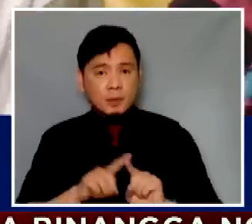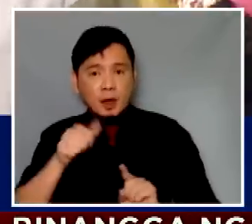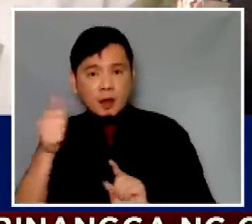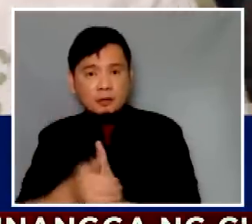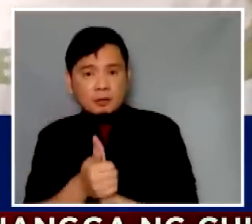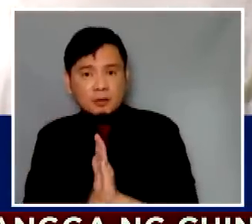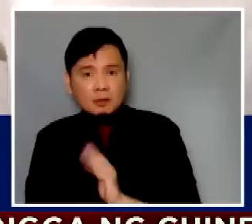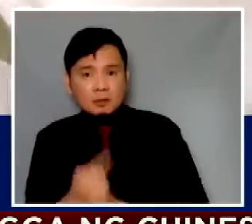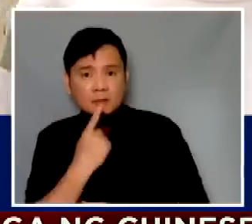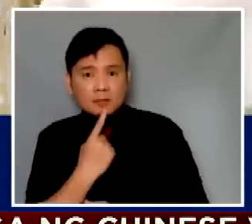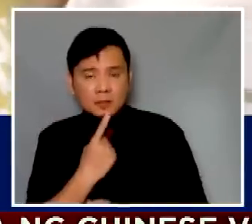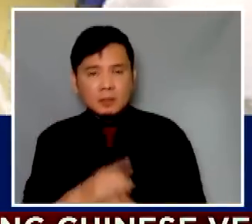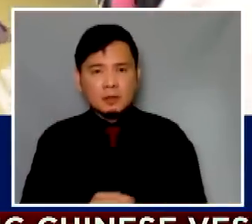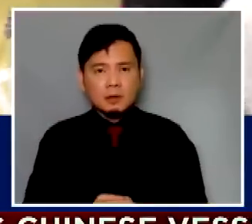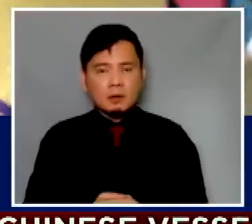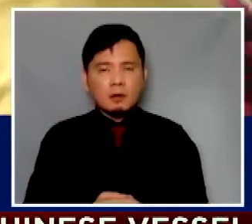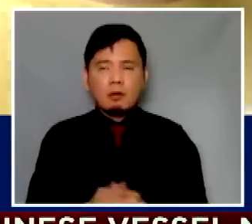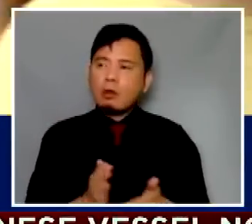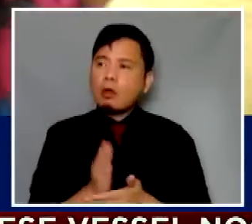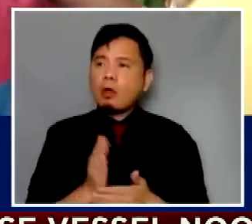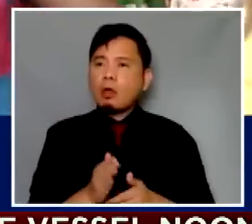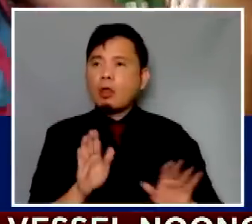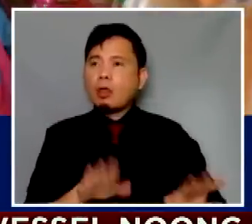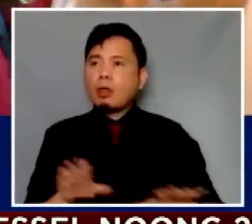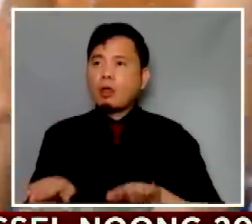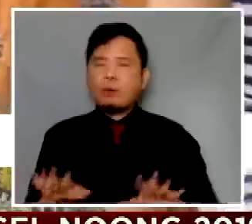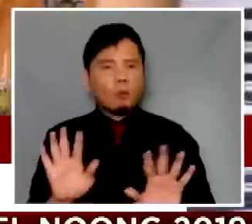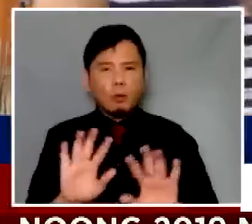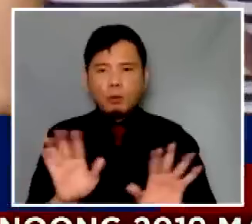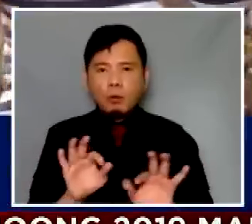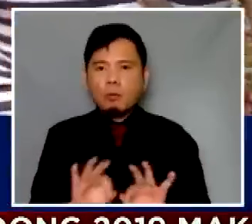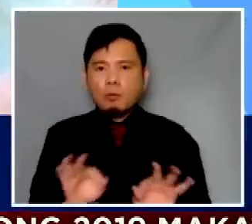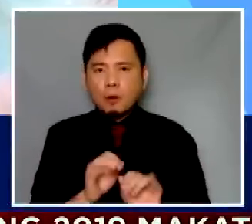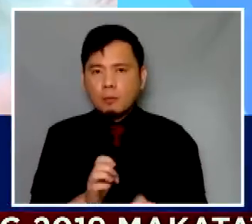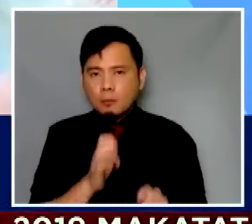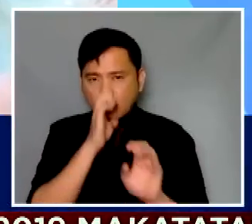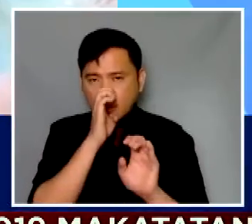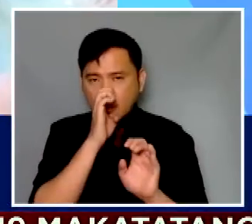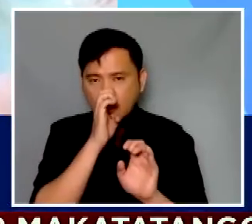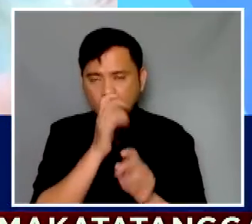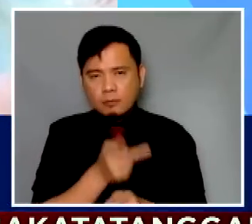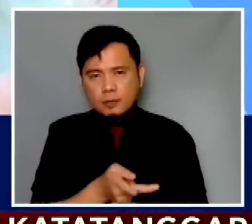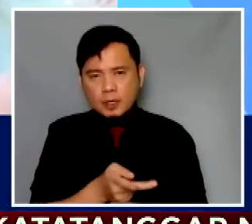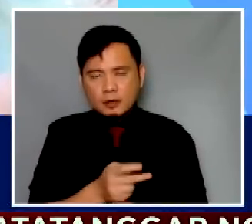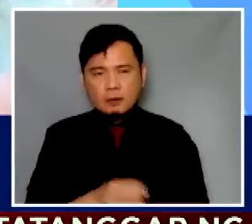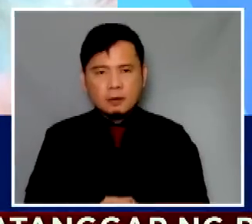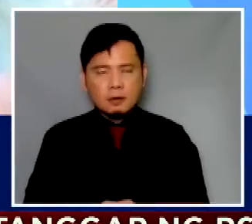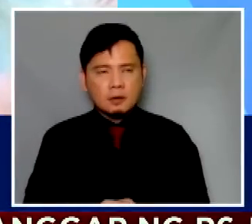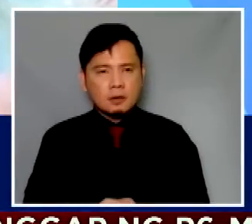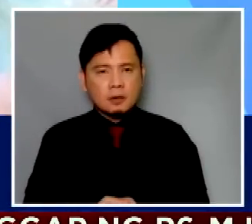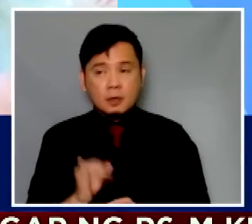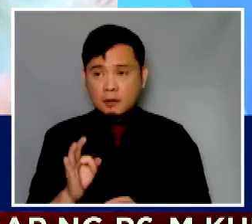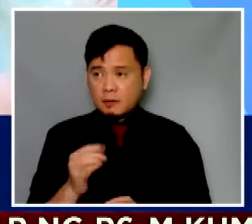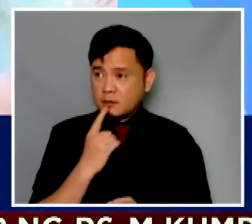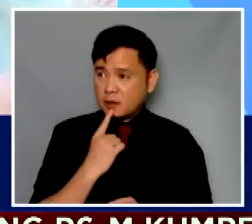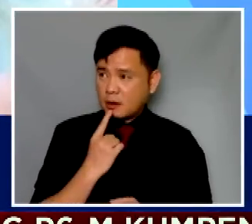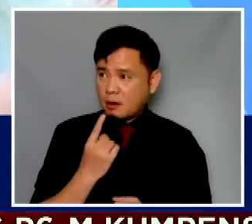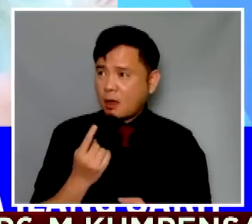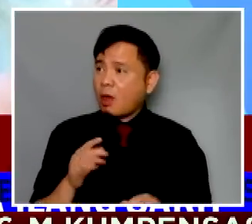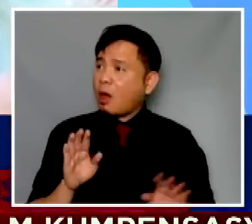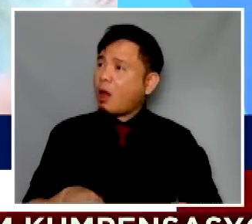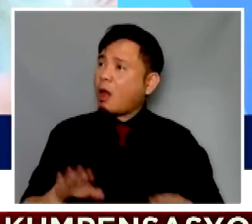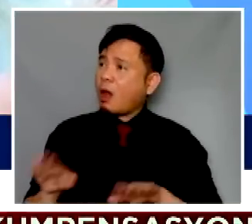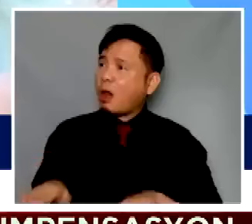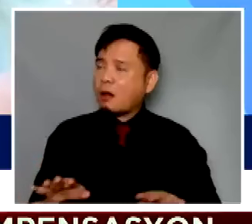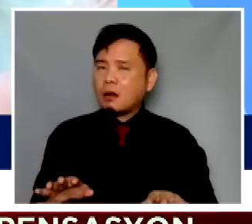rin dapat ipagwalang bahala ang sitwasyon. Pag sinasabing mabahala ba tayo, yes, we have.